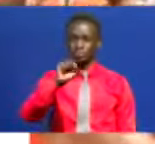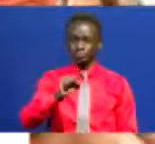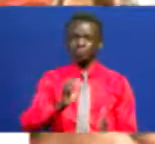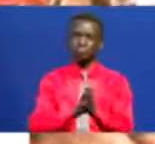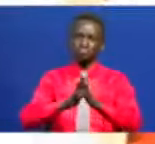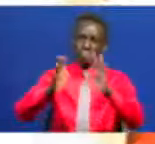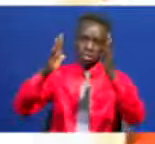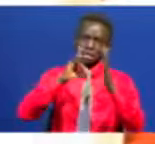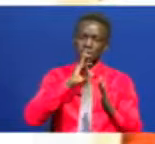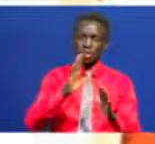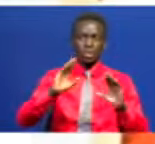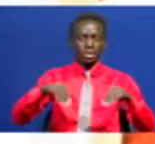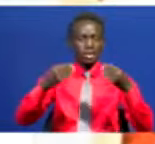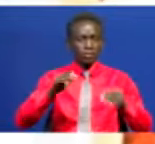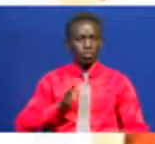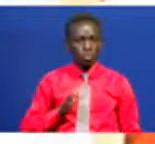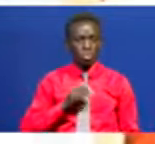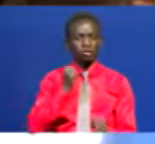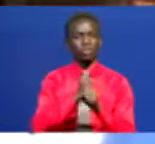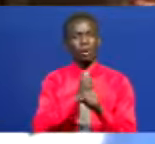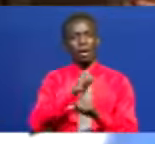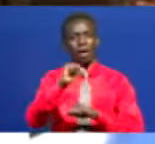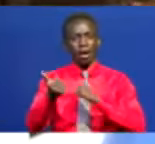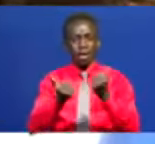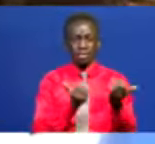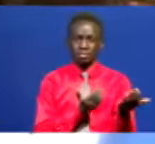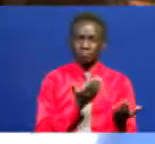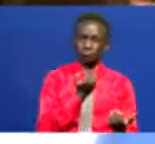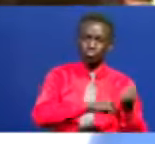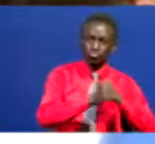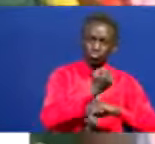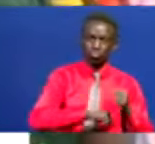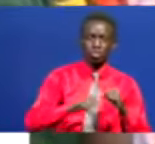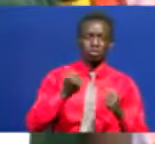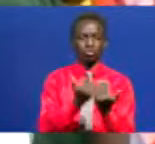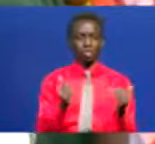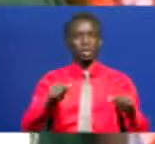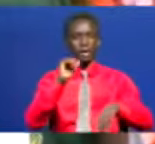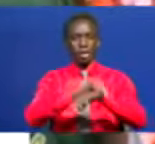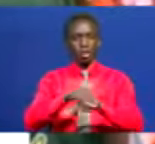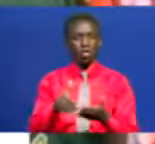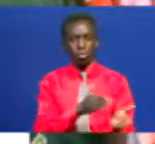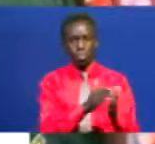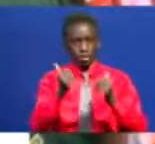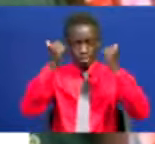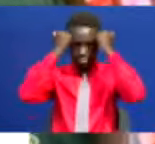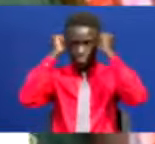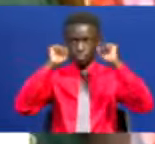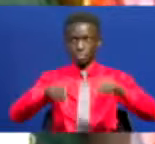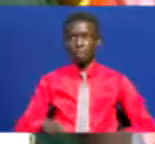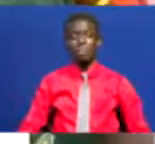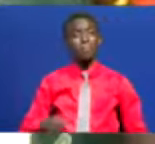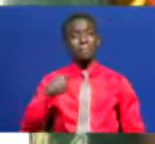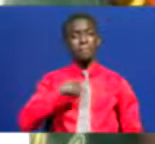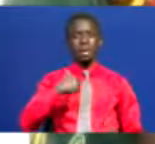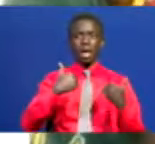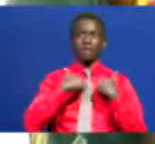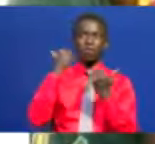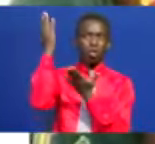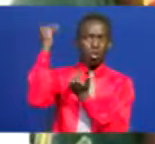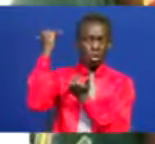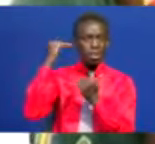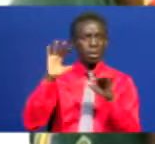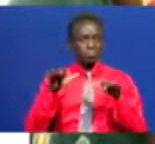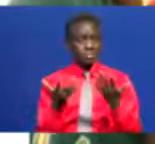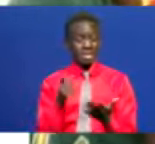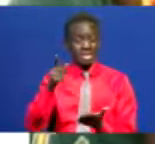shughuli nyingine huku watoto wao wanaosoma wakipata muda wa kutosha wa kusoma. Na niko na matumaini na matarajio kwamba project hii